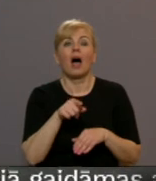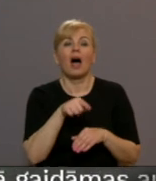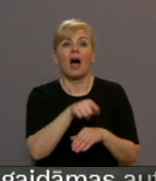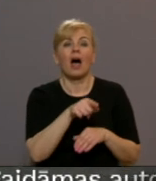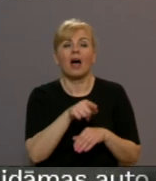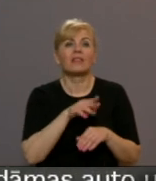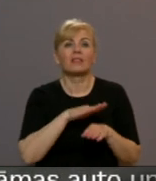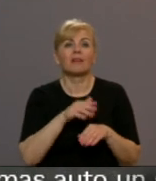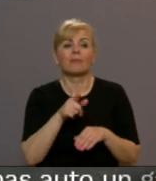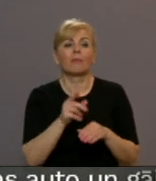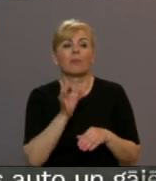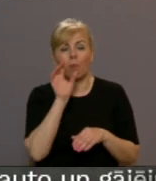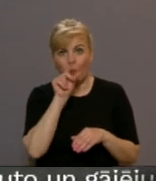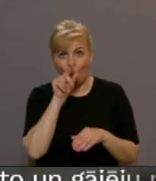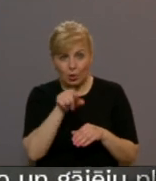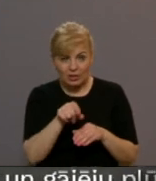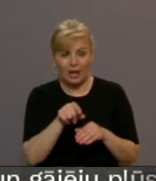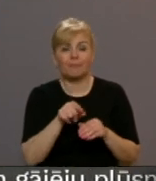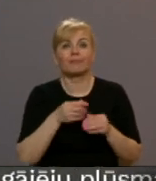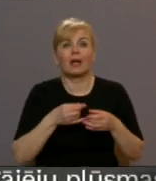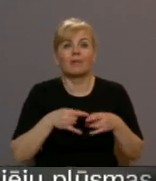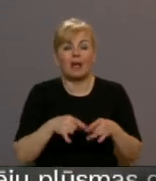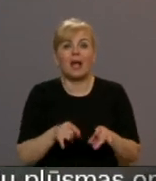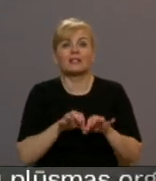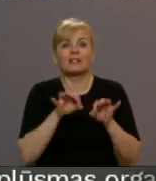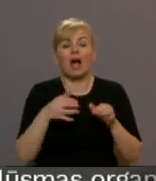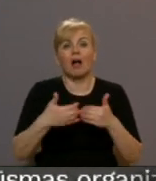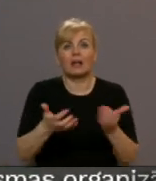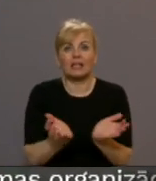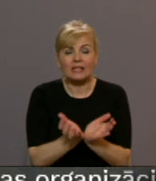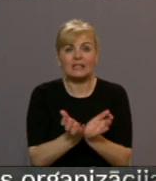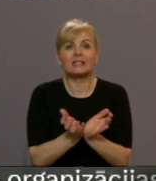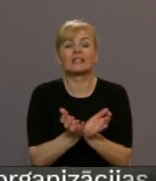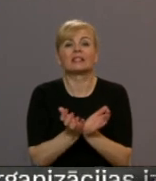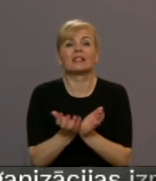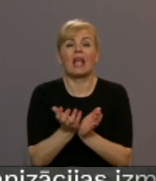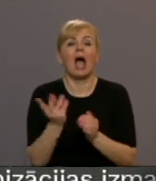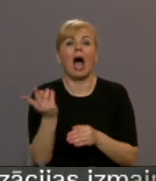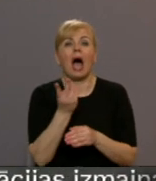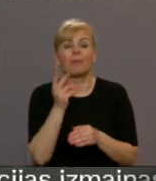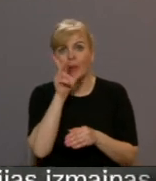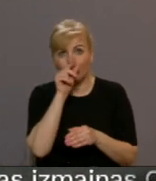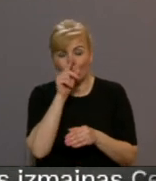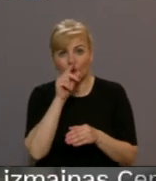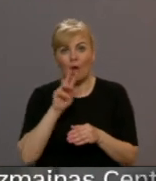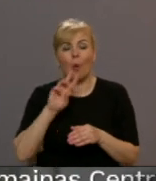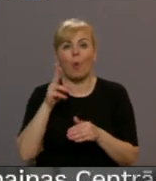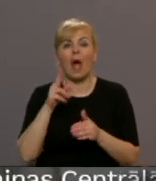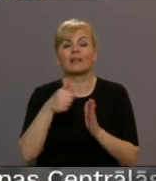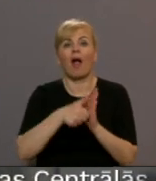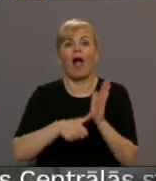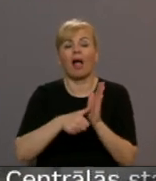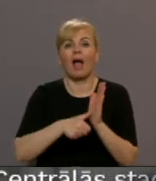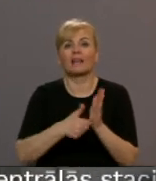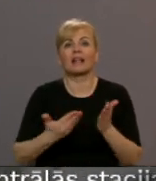pagājušajā gadā. Normāli vistuvanīgiem vajadzētu sākt ligzdo 3. Kalendārijā dzīves gadā. Šajā, bet divi putni ligzdo 2. Kalendārijā dzīves